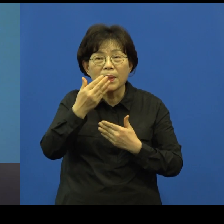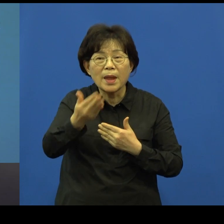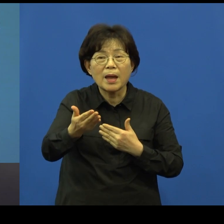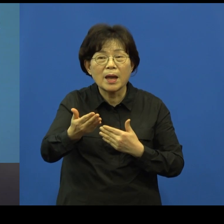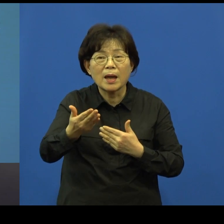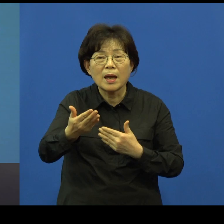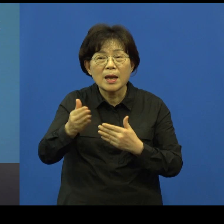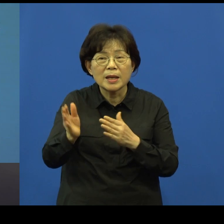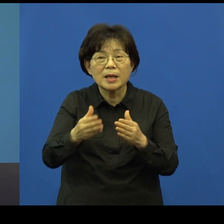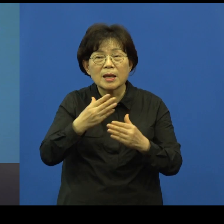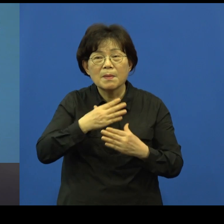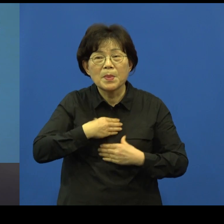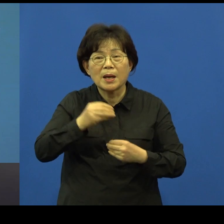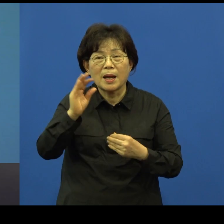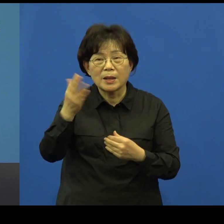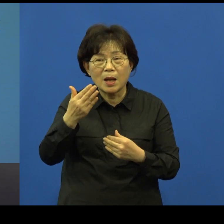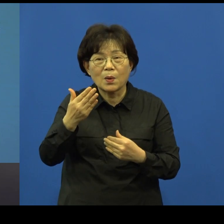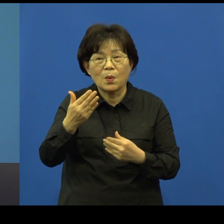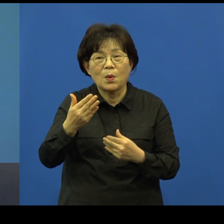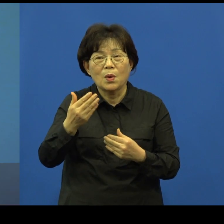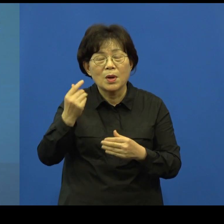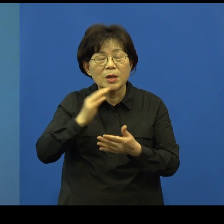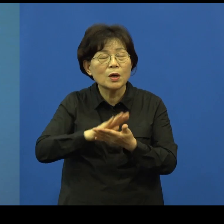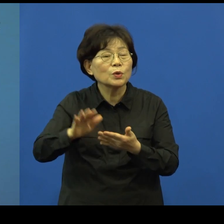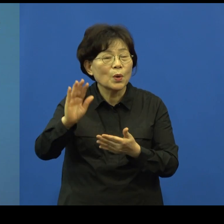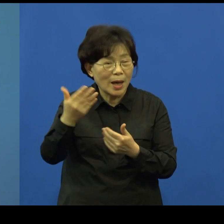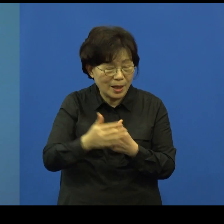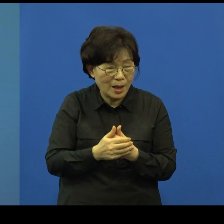형통하리라. 말씀을 내 입에서 떼지 말라는 거예요.